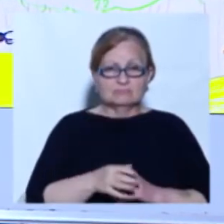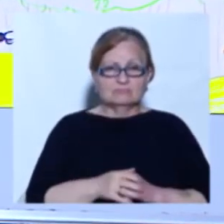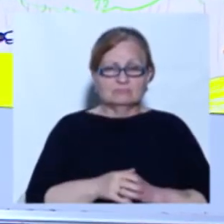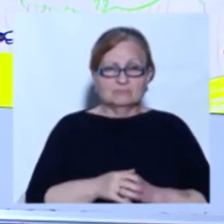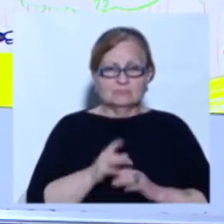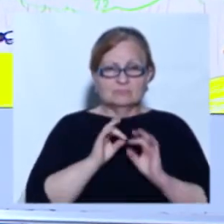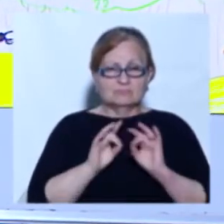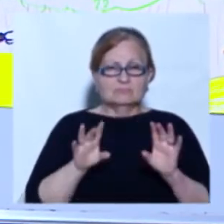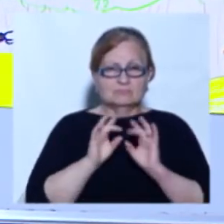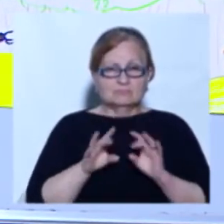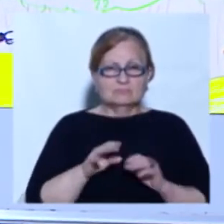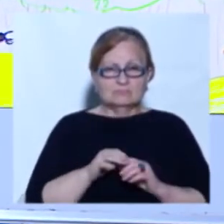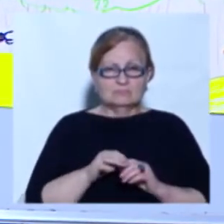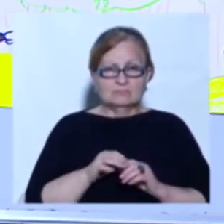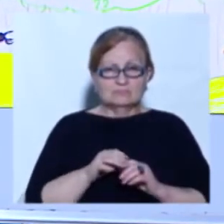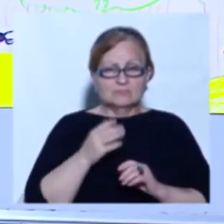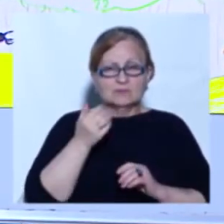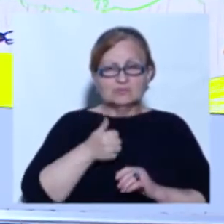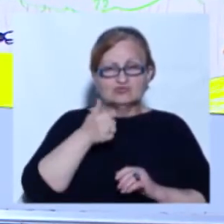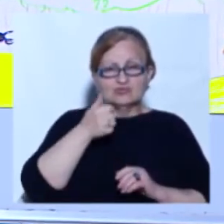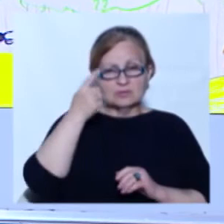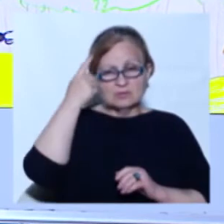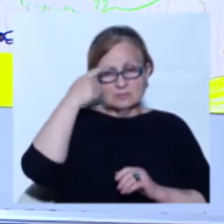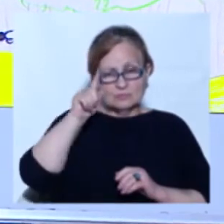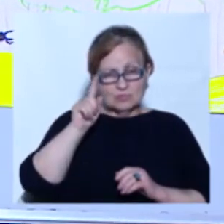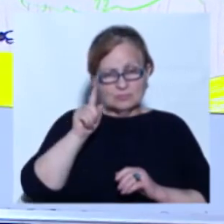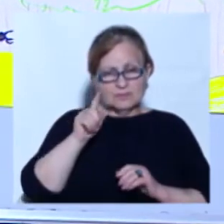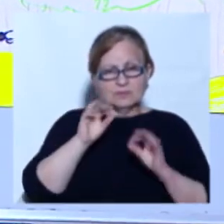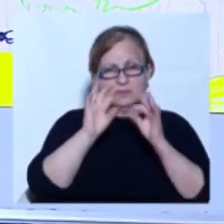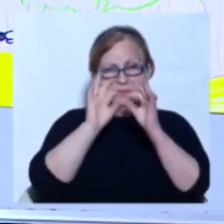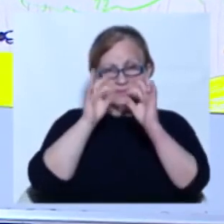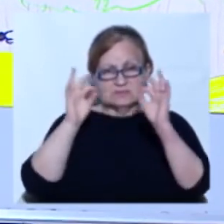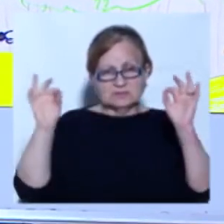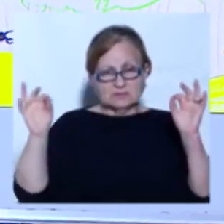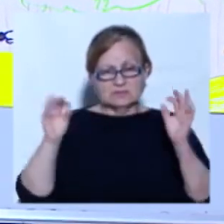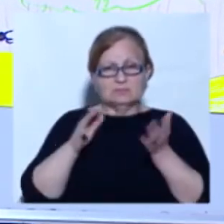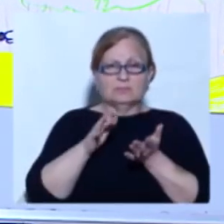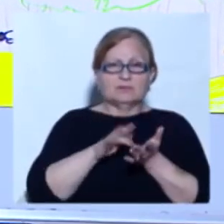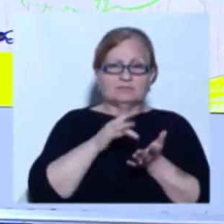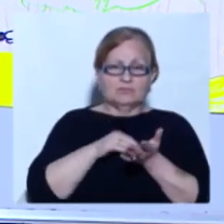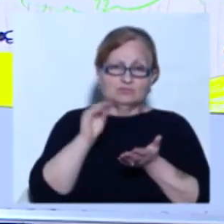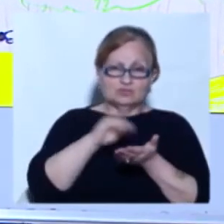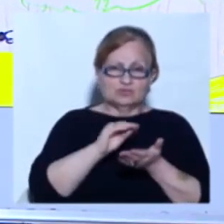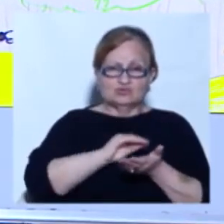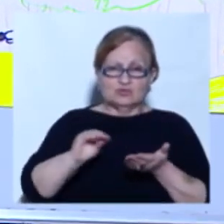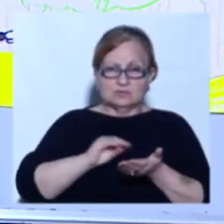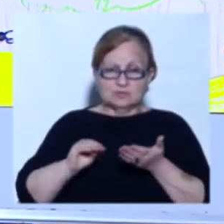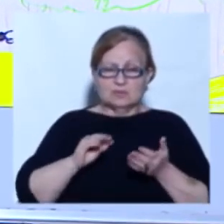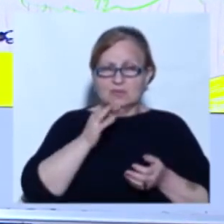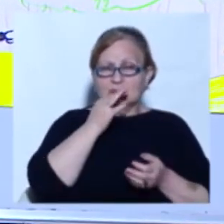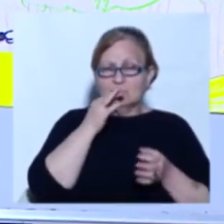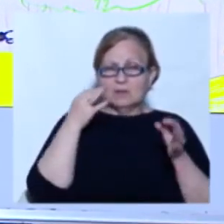ერთ რჩევას. ჯერ მოიფიქრე წინადადებები და რველში ჩაწერე. შემდგომ ფურცელი